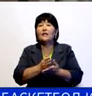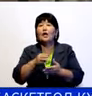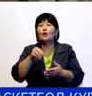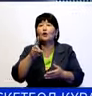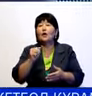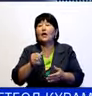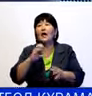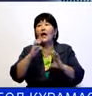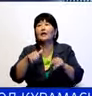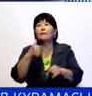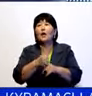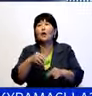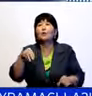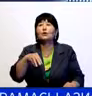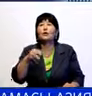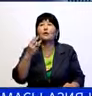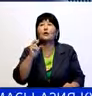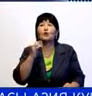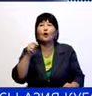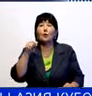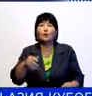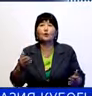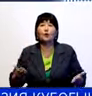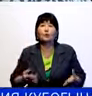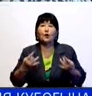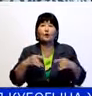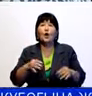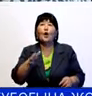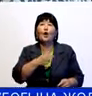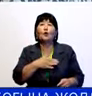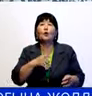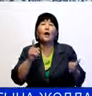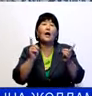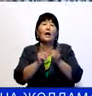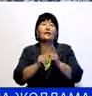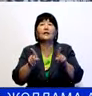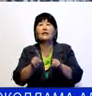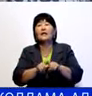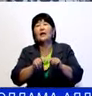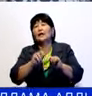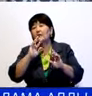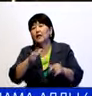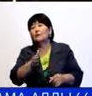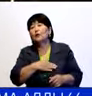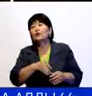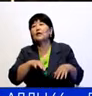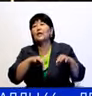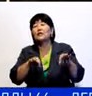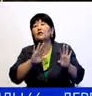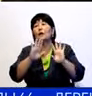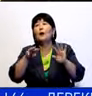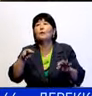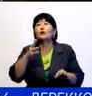әлемінің көшбасшысы Мұстафа Шоқай да осы өңірдің тумасы. Рухани тоғысу жаңылмаған жүрек атты жылжымалы көрме барысында